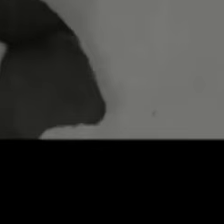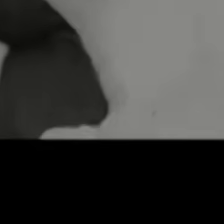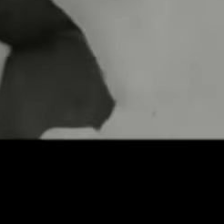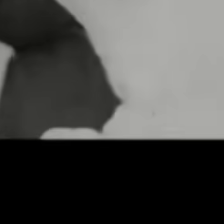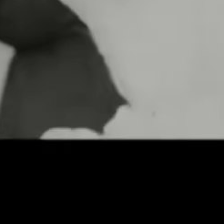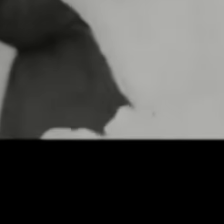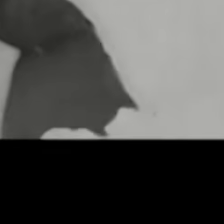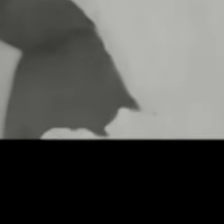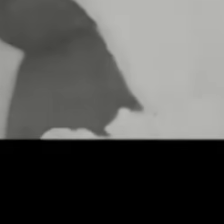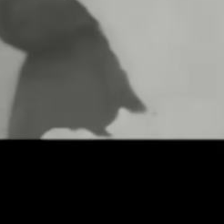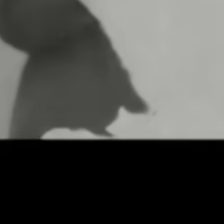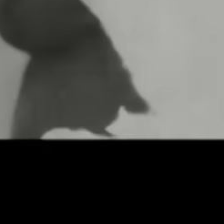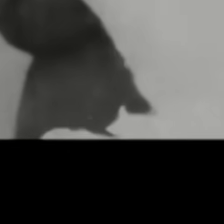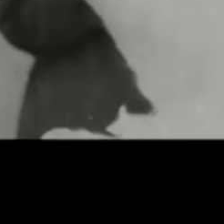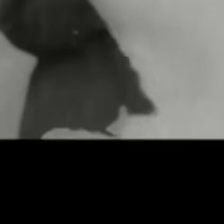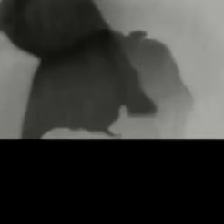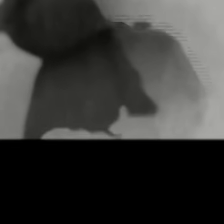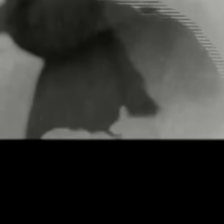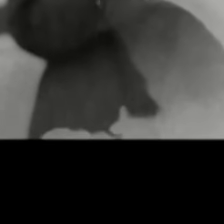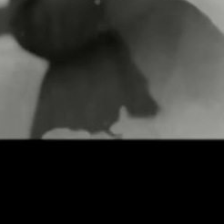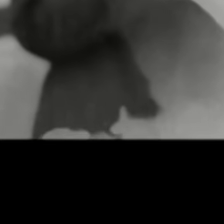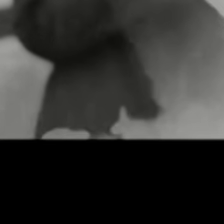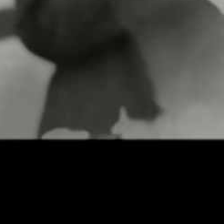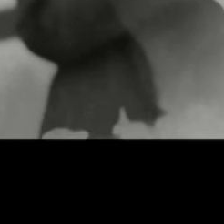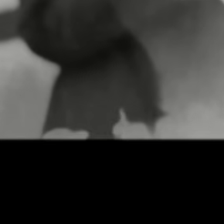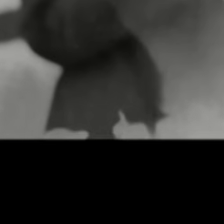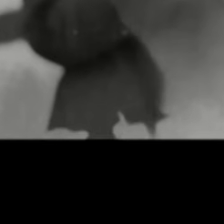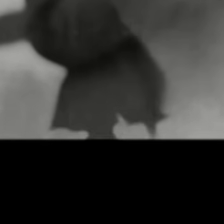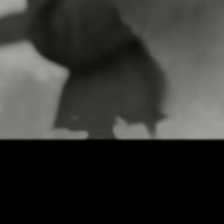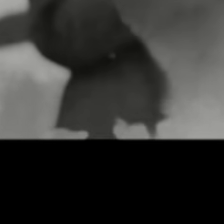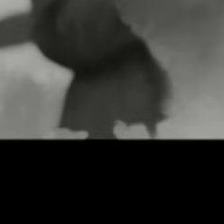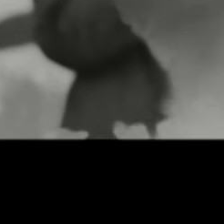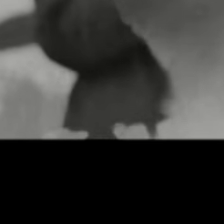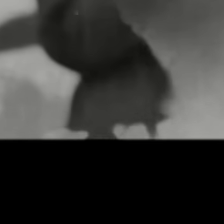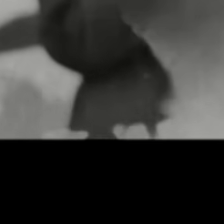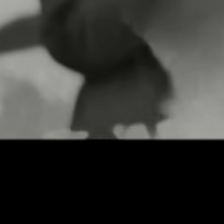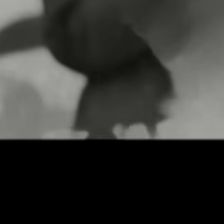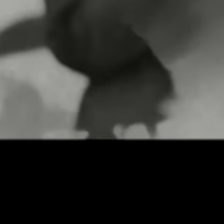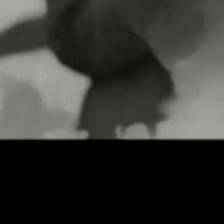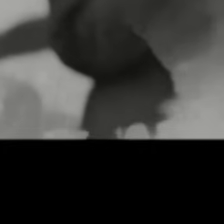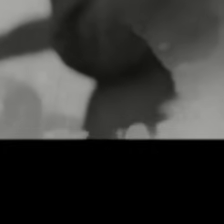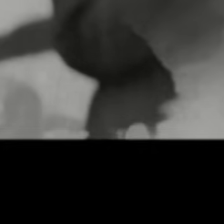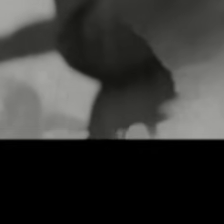tak sempat terhenti, seperti jarum jam dinding yang tidak berfungsi.